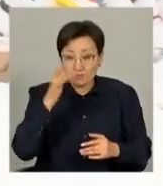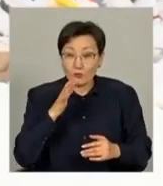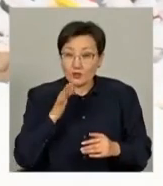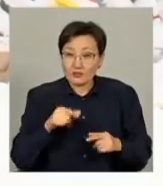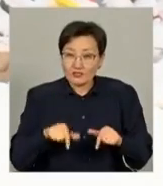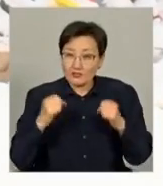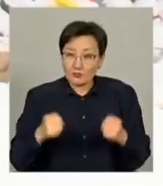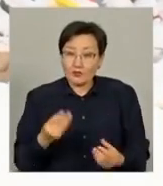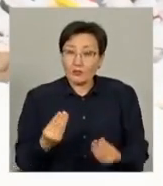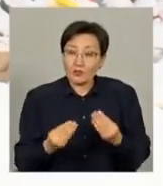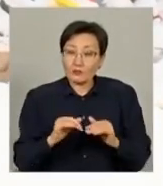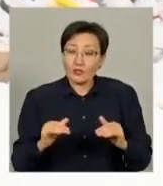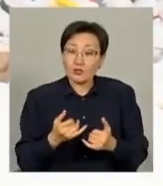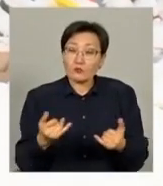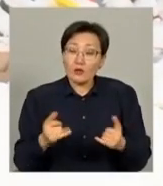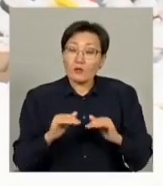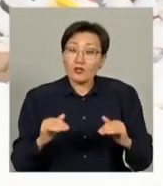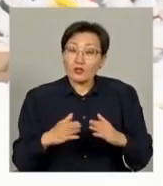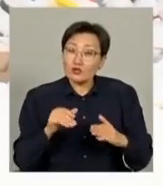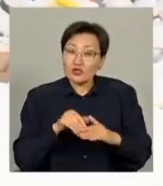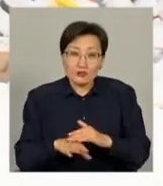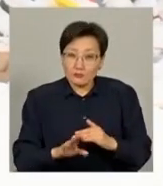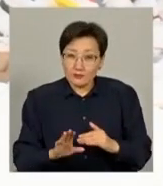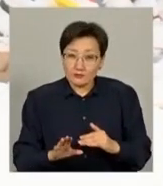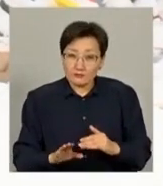невозможно жерде ойнау балдарға. Балдарымыз үйден шықпайды.